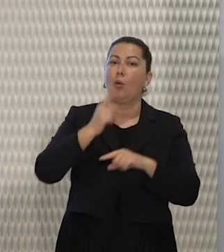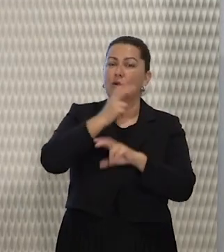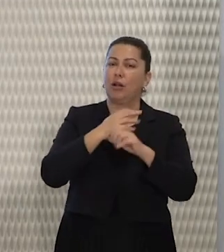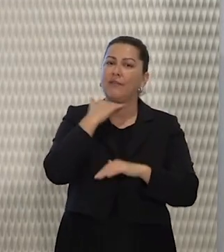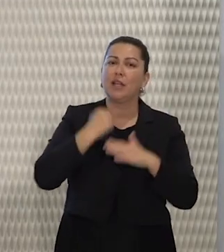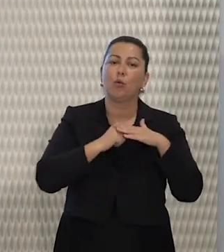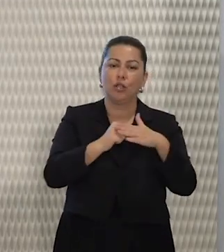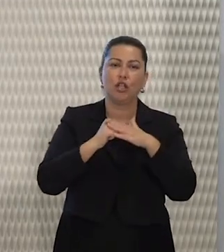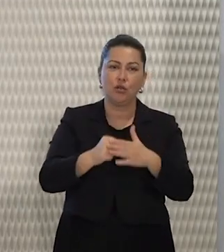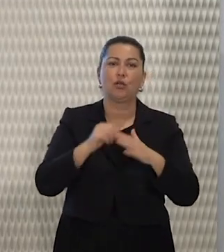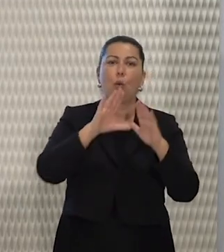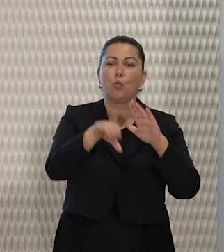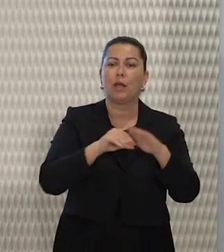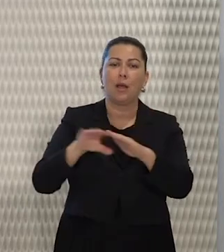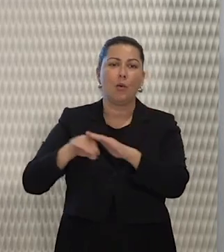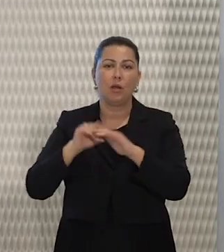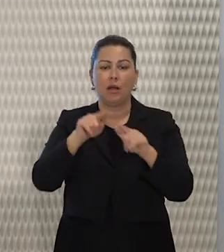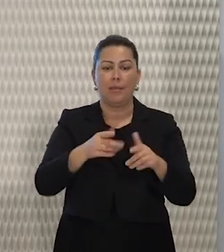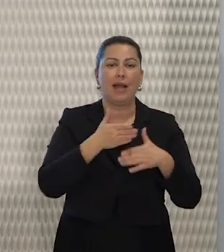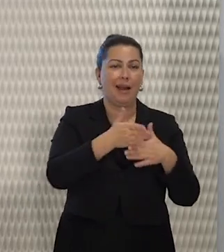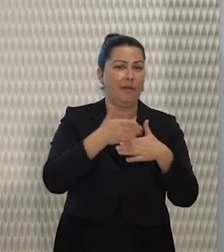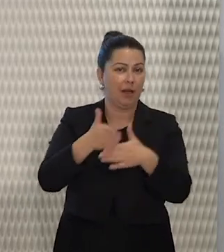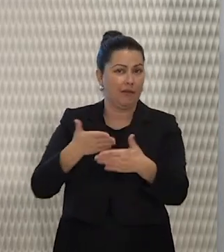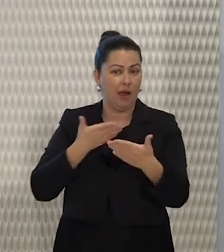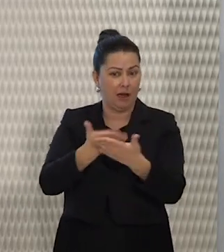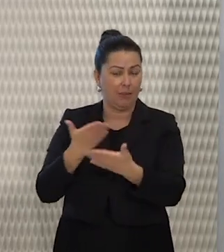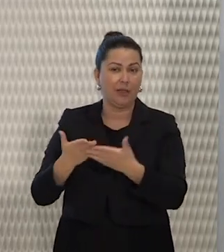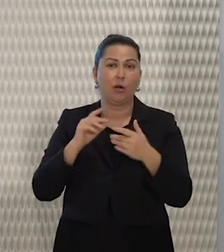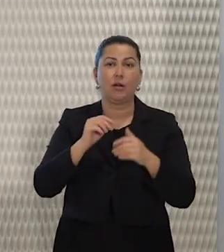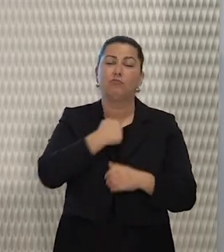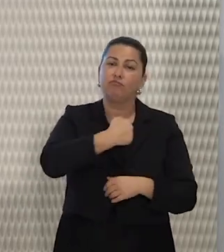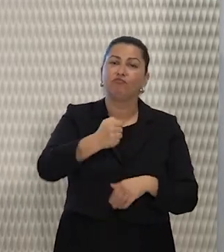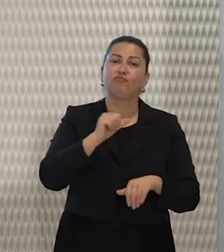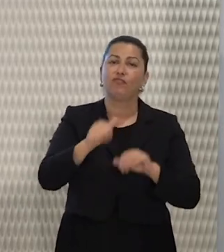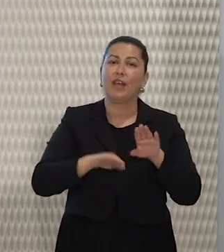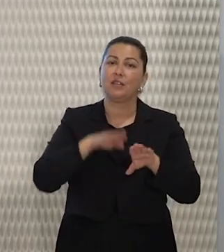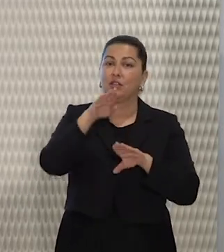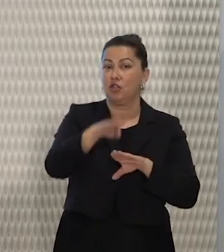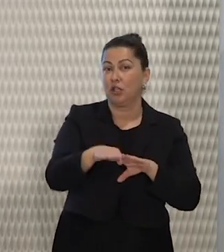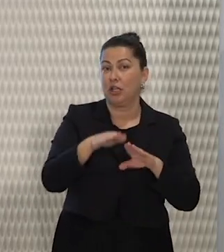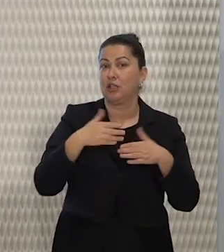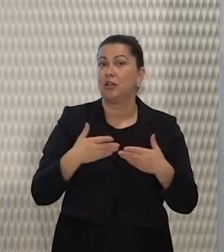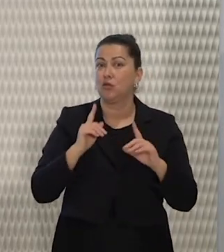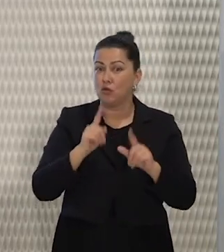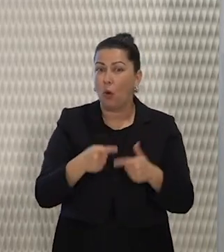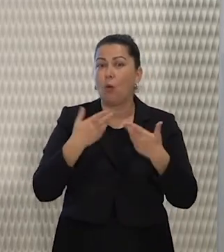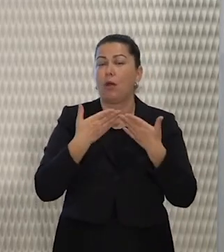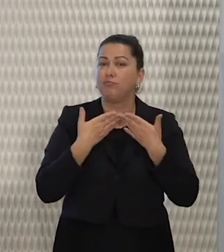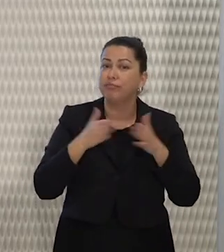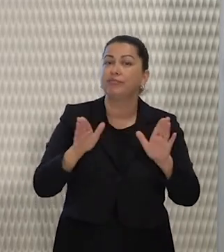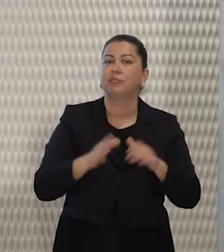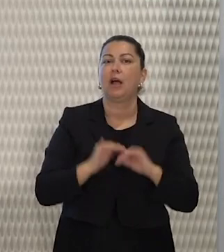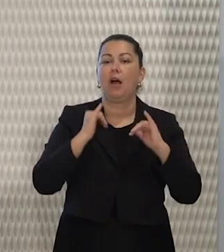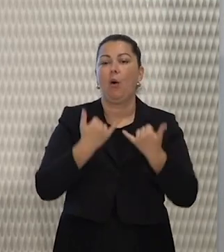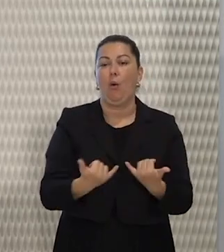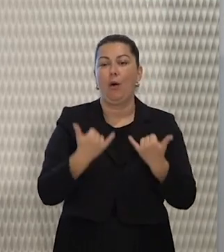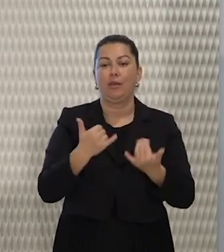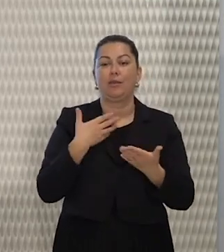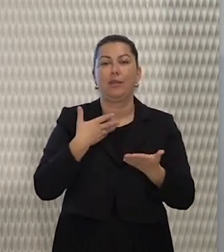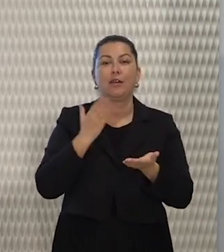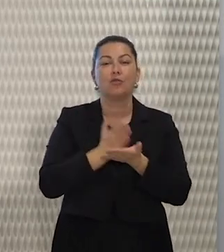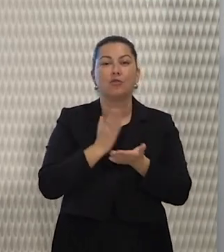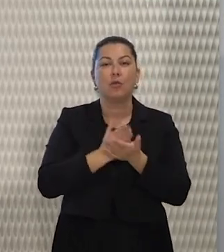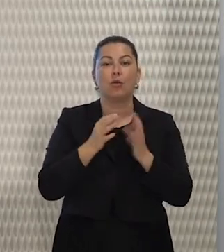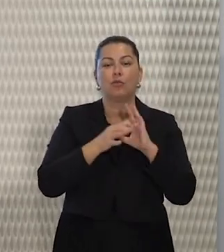hier Unternehmerinnen und Unternehmer auch zu helfen, den ersten Schritt zu gehen. Und es haben wir auch heute schon